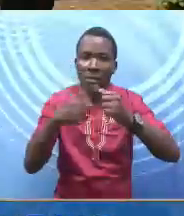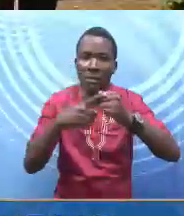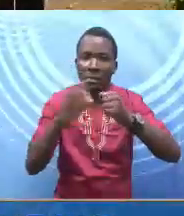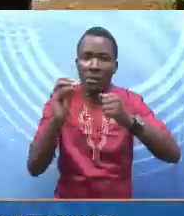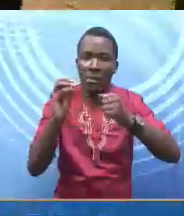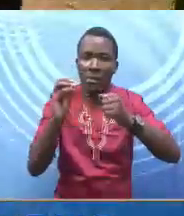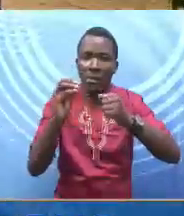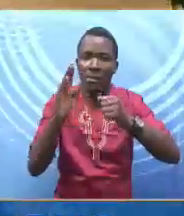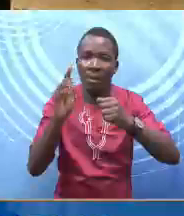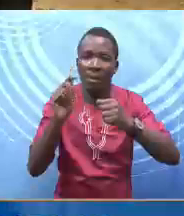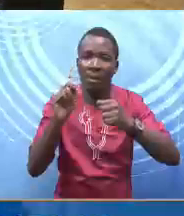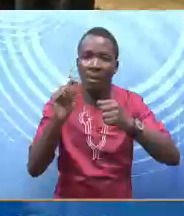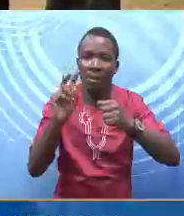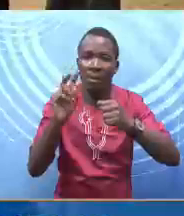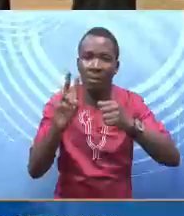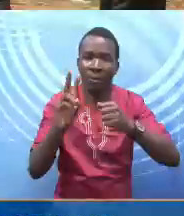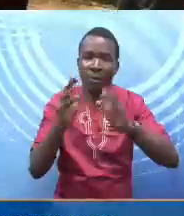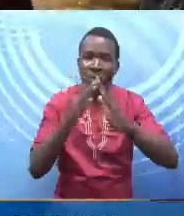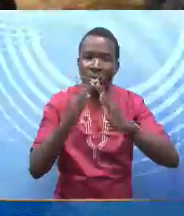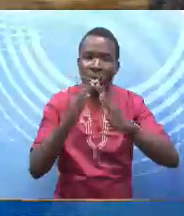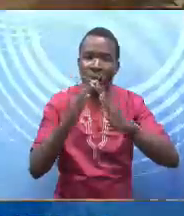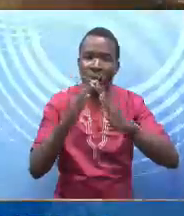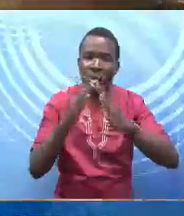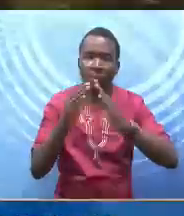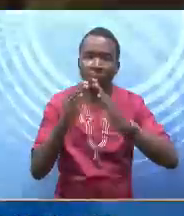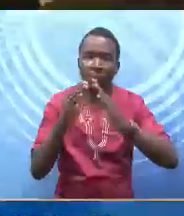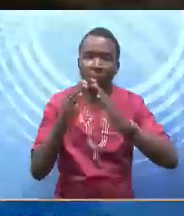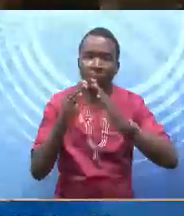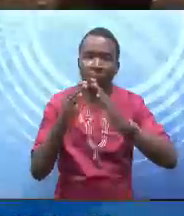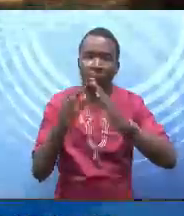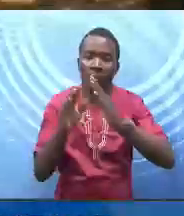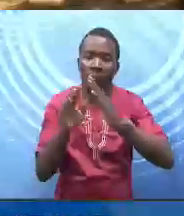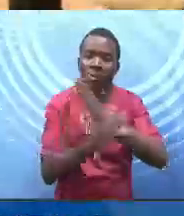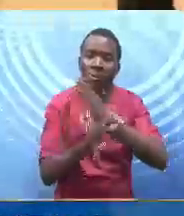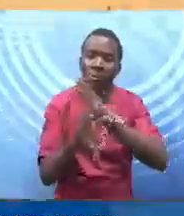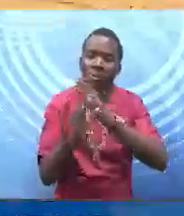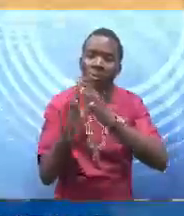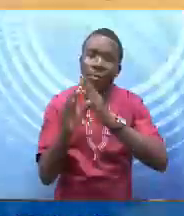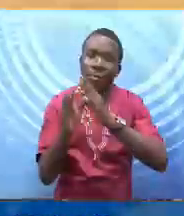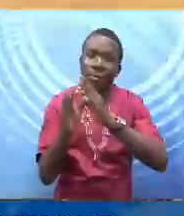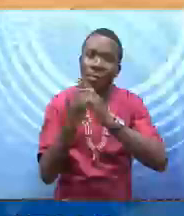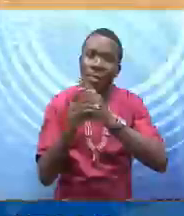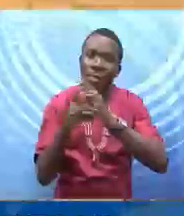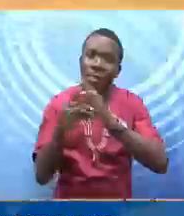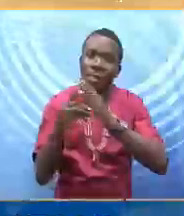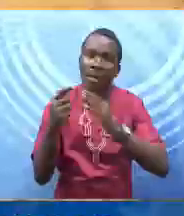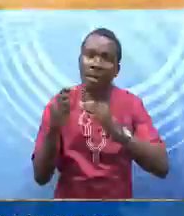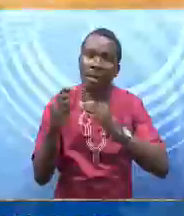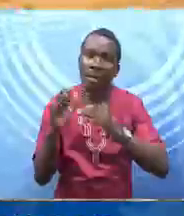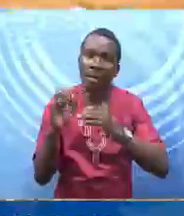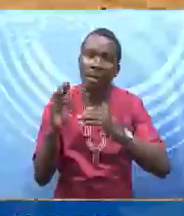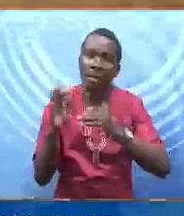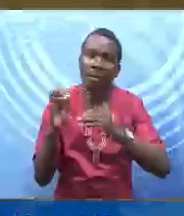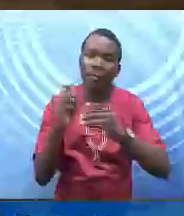32 60 60. BTN TV mu murenge wa Gisozi wo mu karere ka Gasabo mu mujyi wa Kigali, Ndindahiro